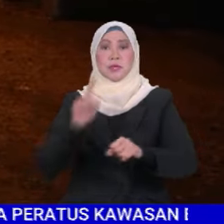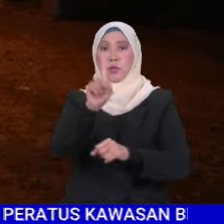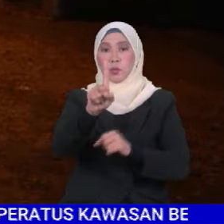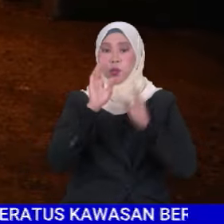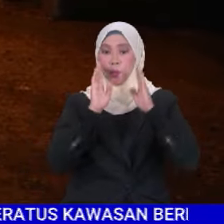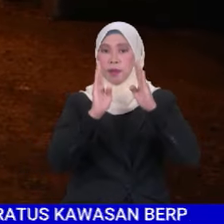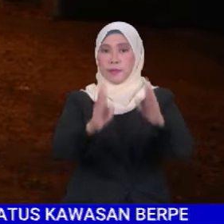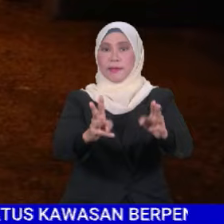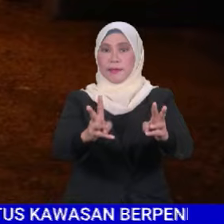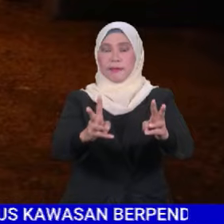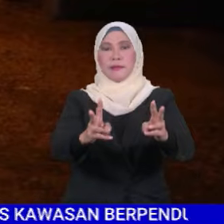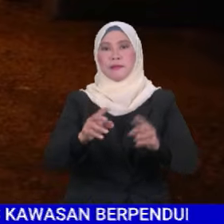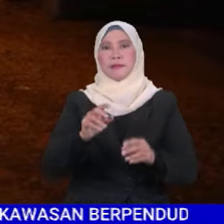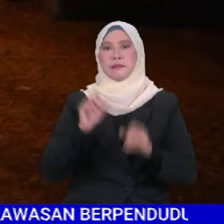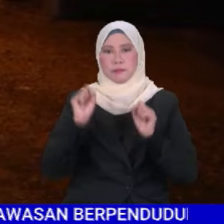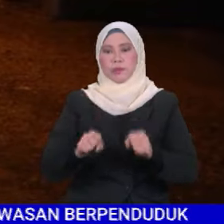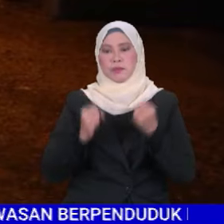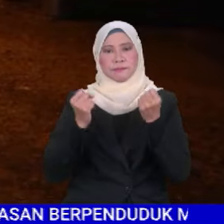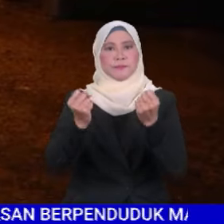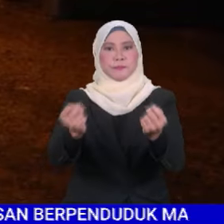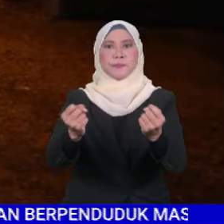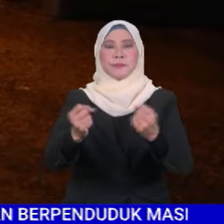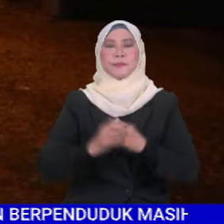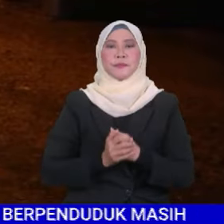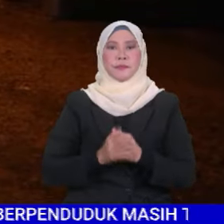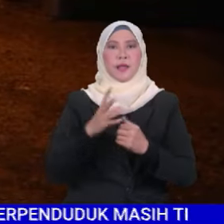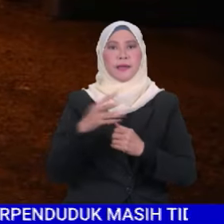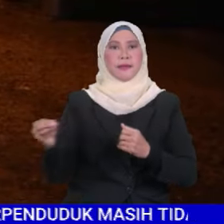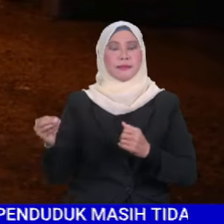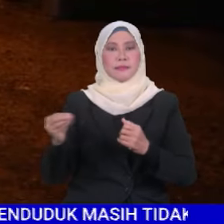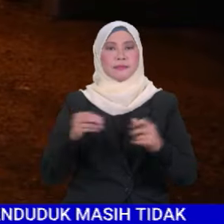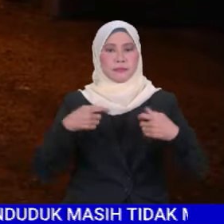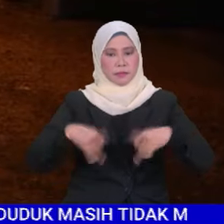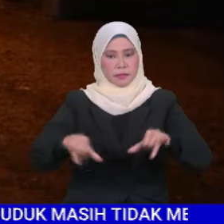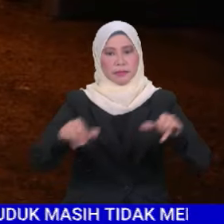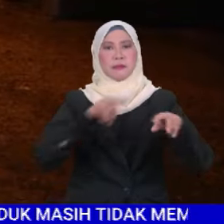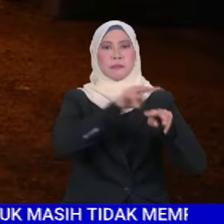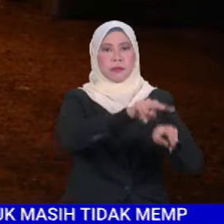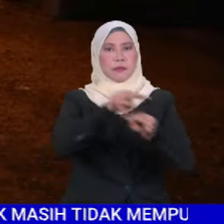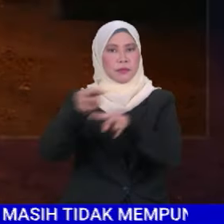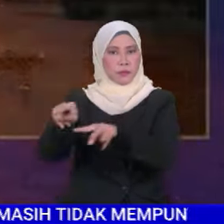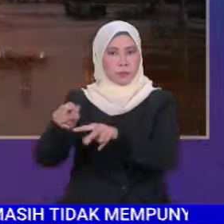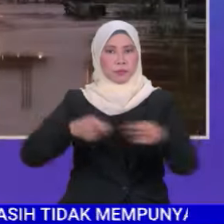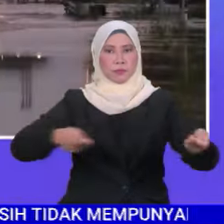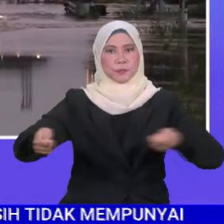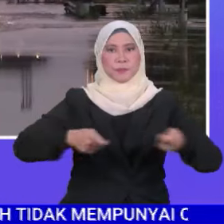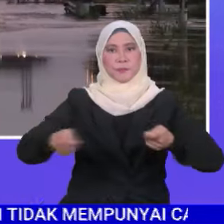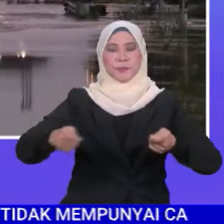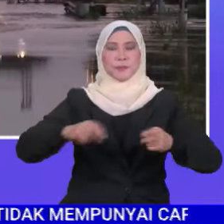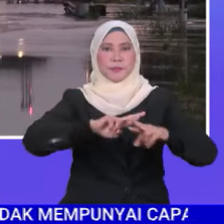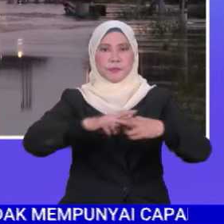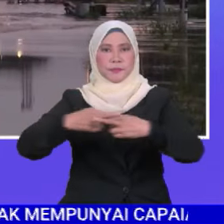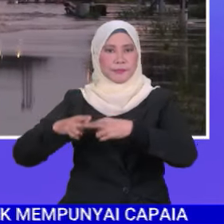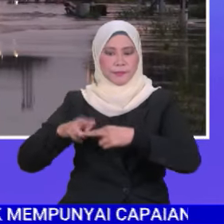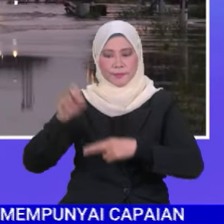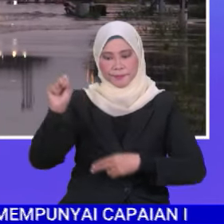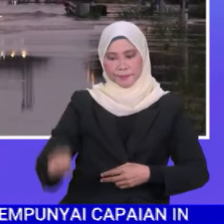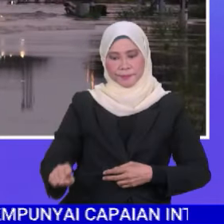arah dalam satu satu mase dan pengoperasian jalan masih lagi dikawal oleh pihak Celia Selatan